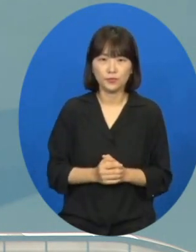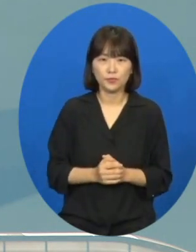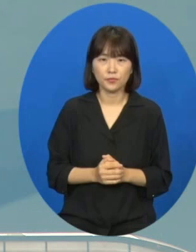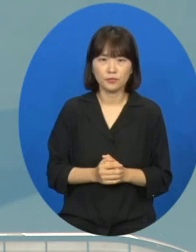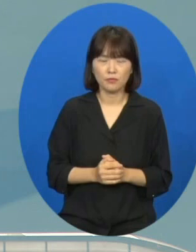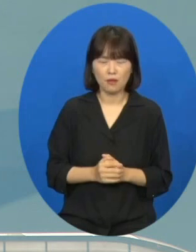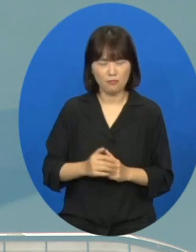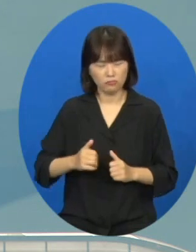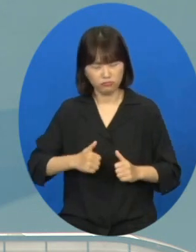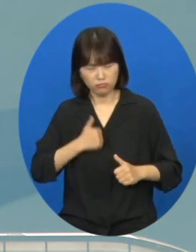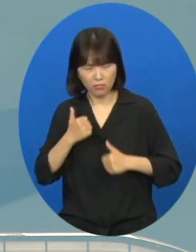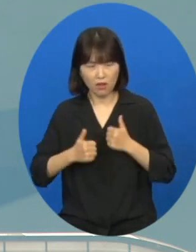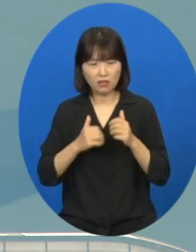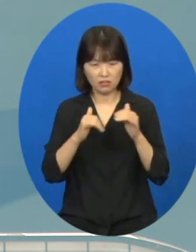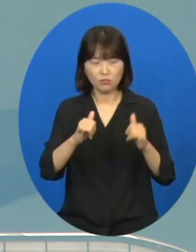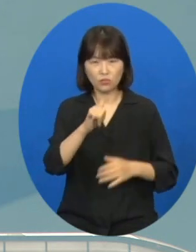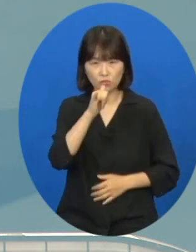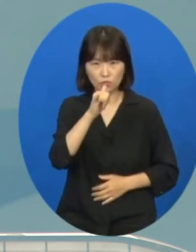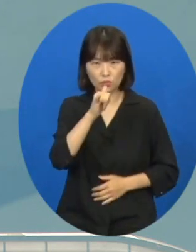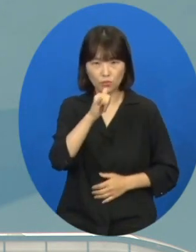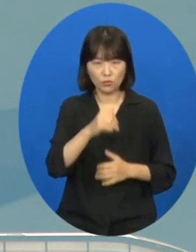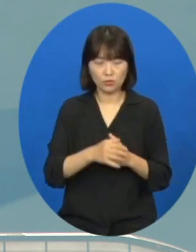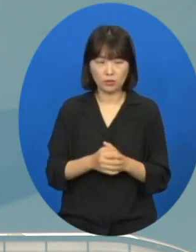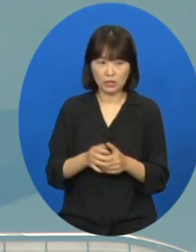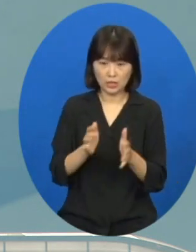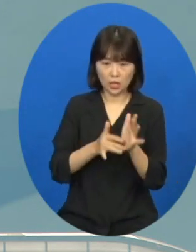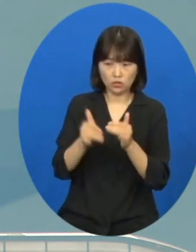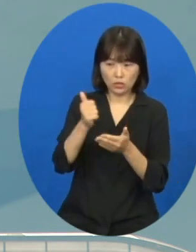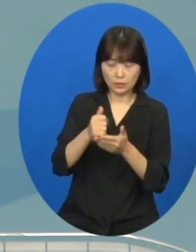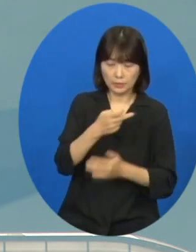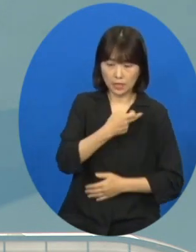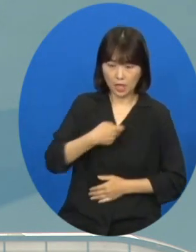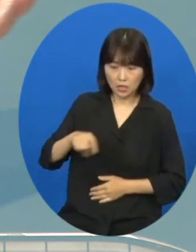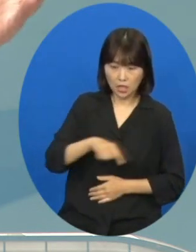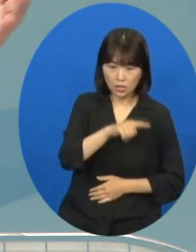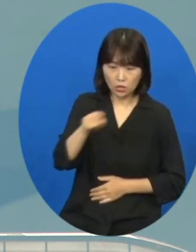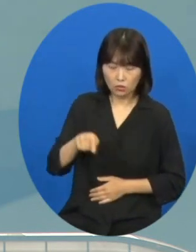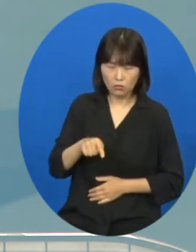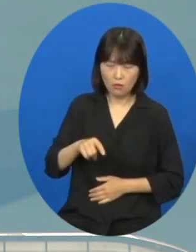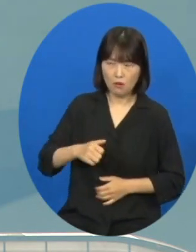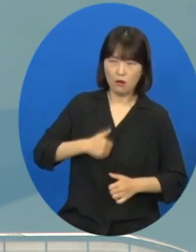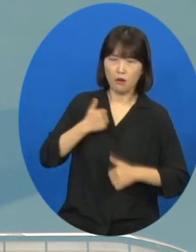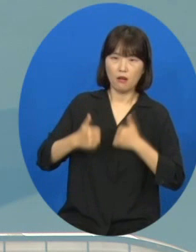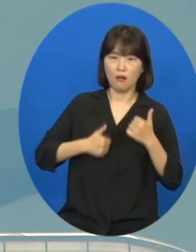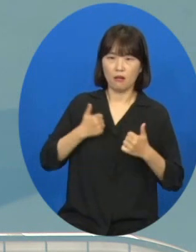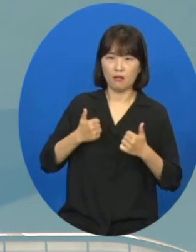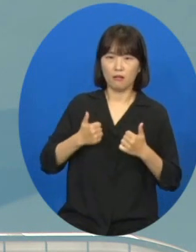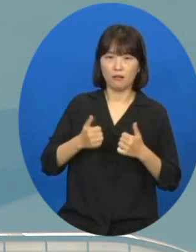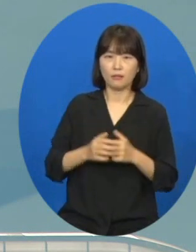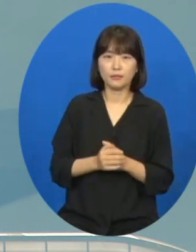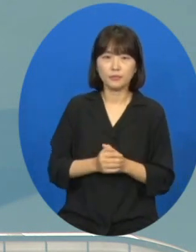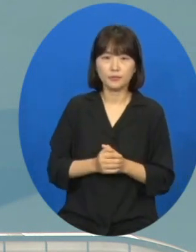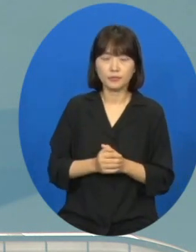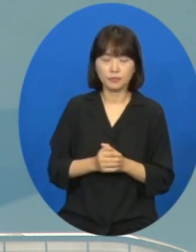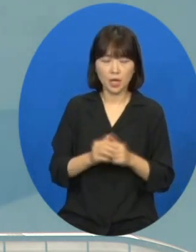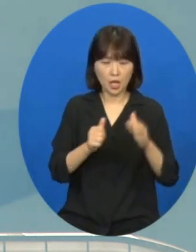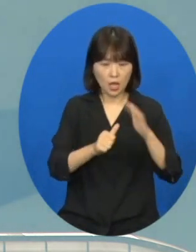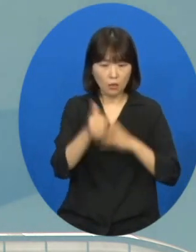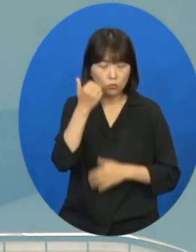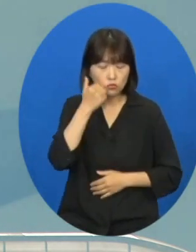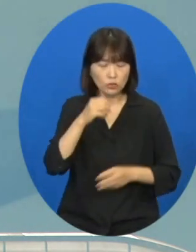막 화가 나는 사람도 많았고 예수님의 제자들도 다 격분했다고 그랬어요. 그 중에 대표적인